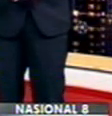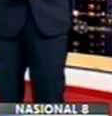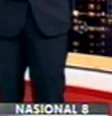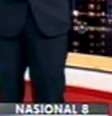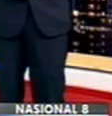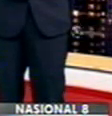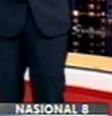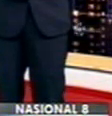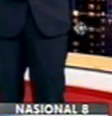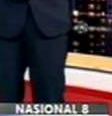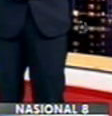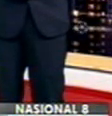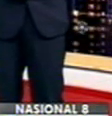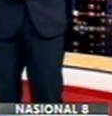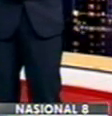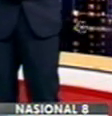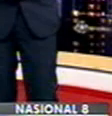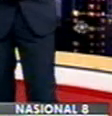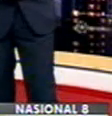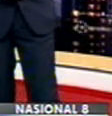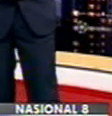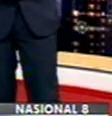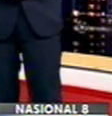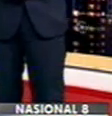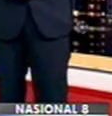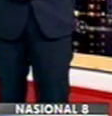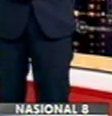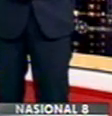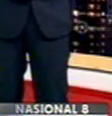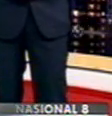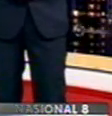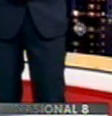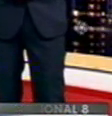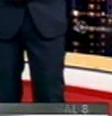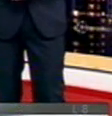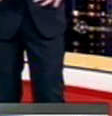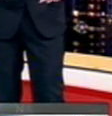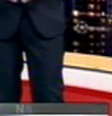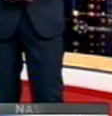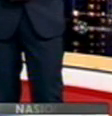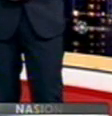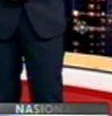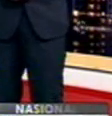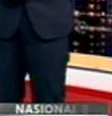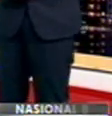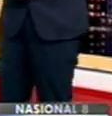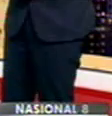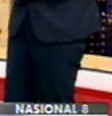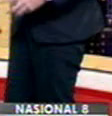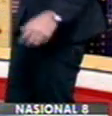paparan Utama 2 disember kehabisan R7 akibat permintaan tinggi